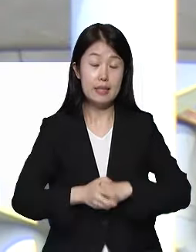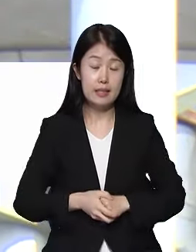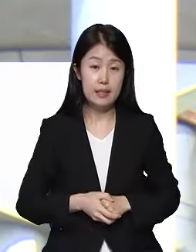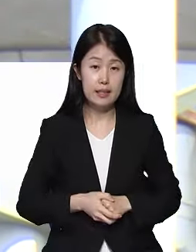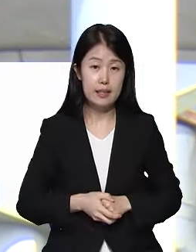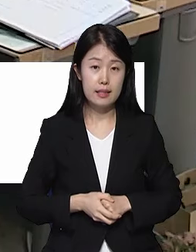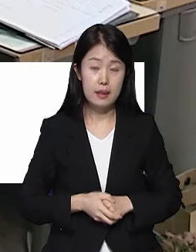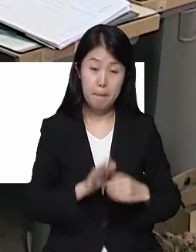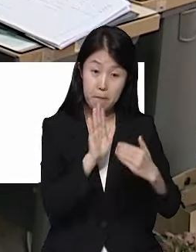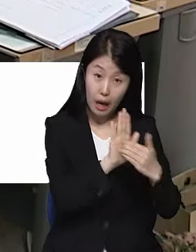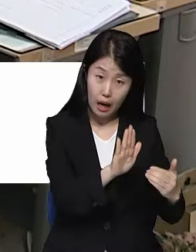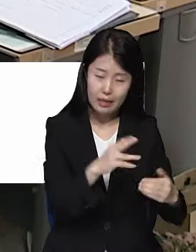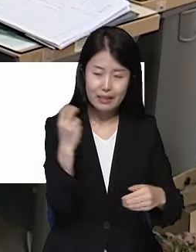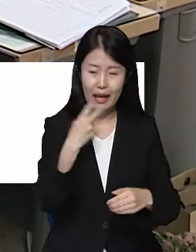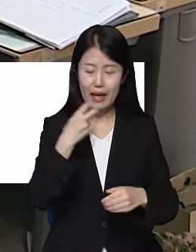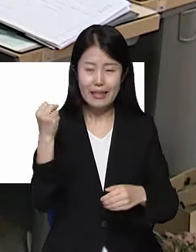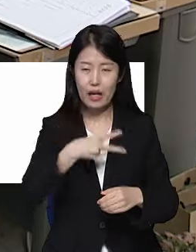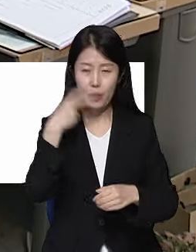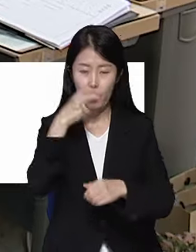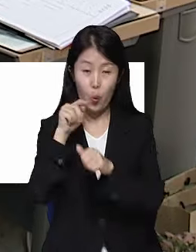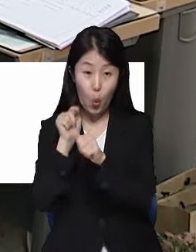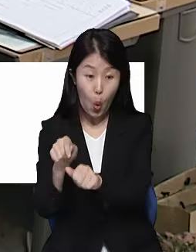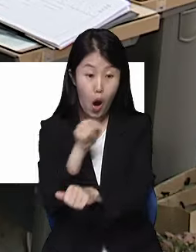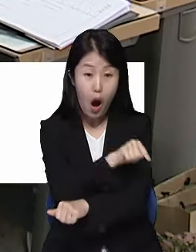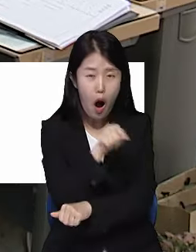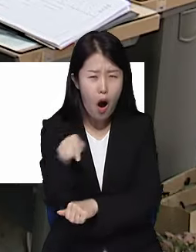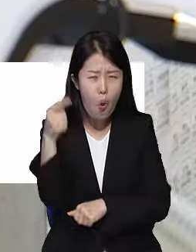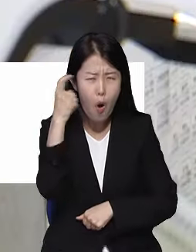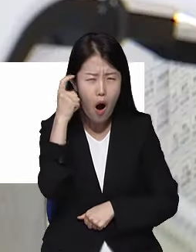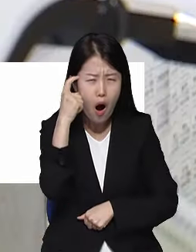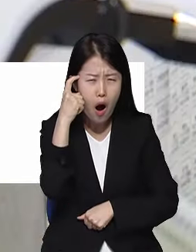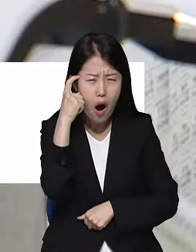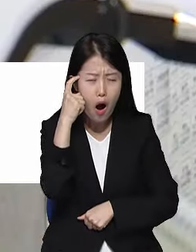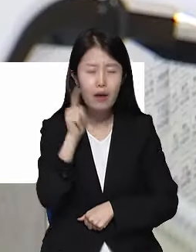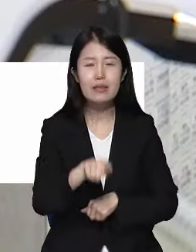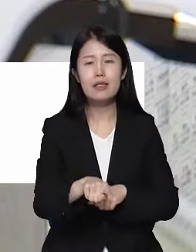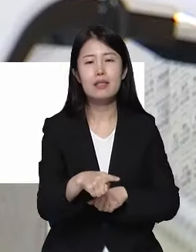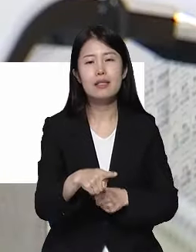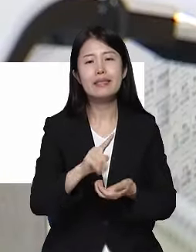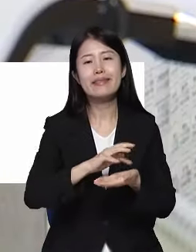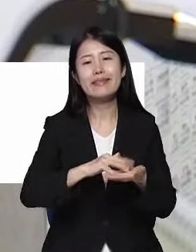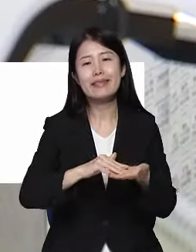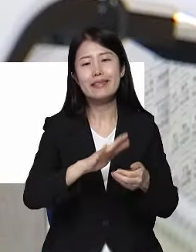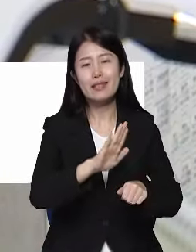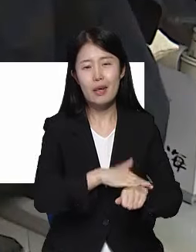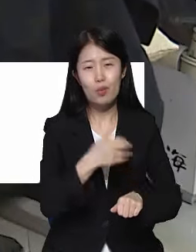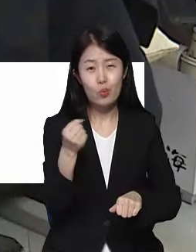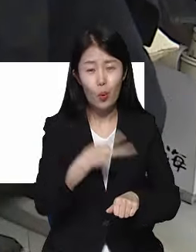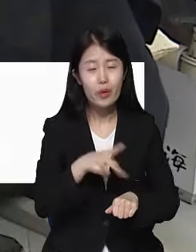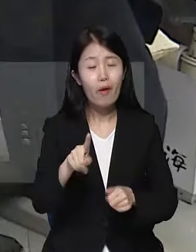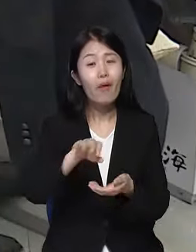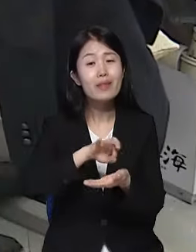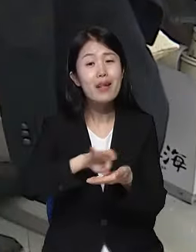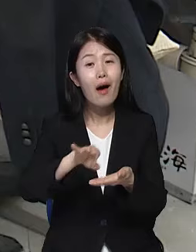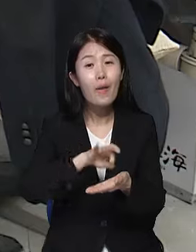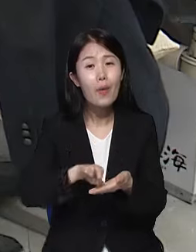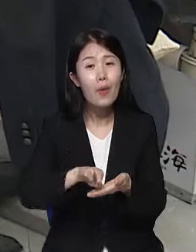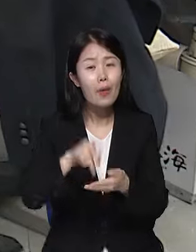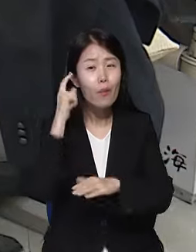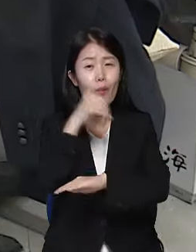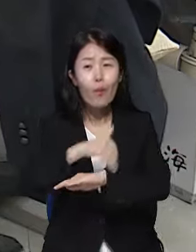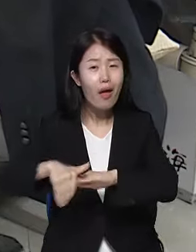반려나 재검토된 사업들은 기대 효과와 필요성을 수치화하지 못했거나 시설물 활성화 방안 등이 미흡한